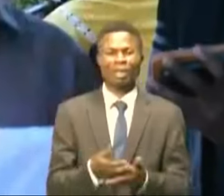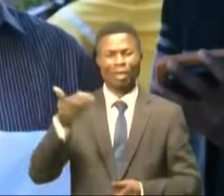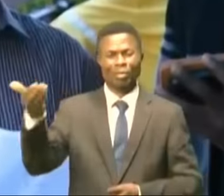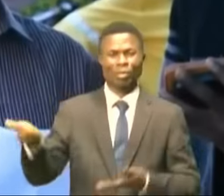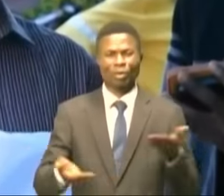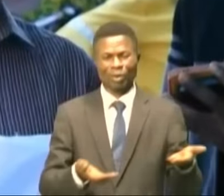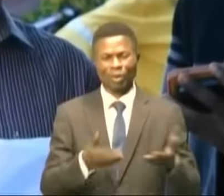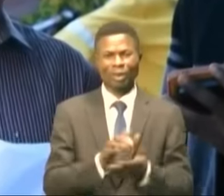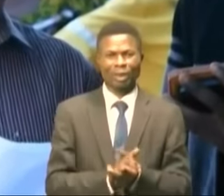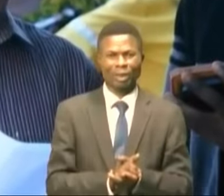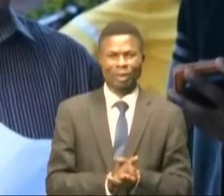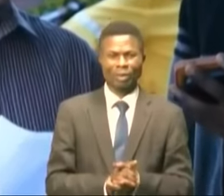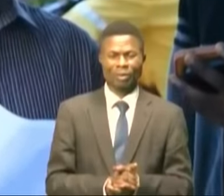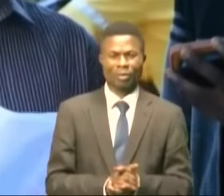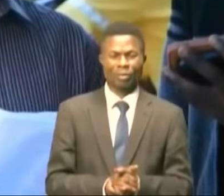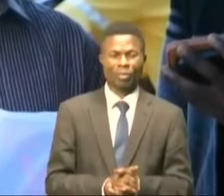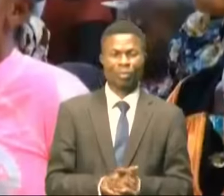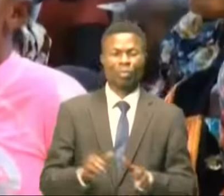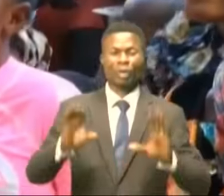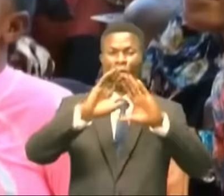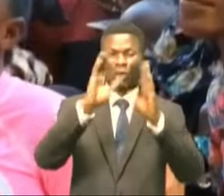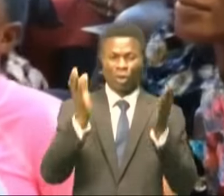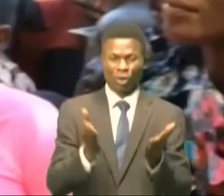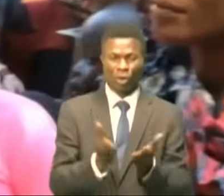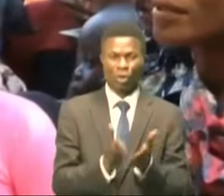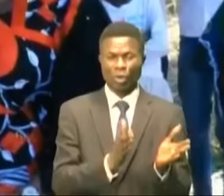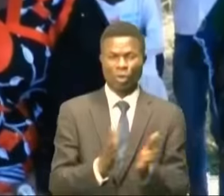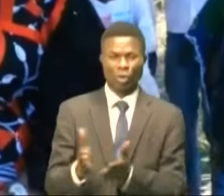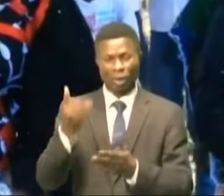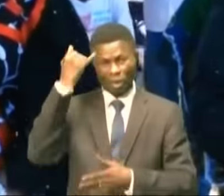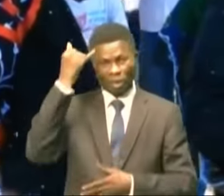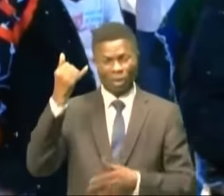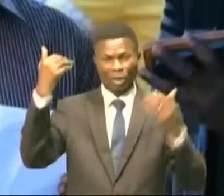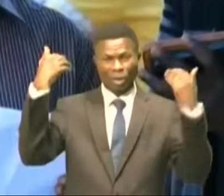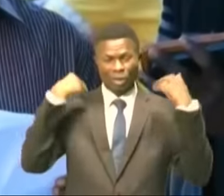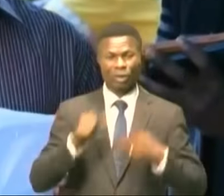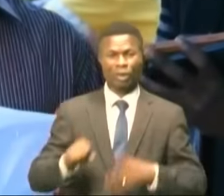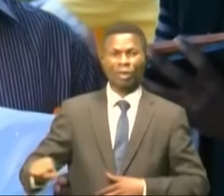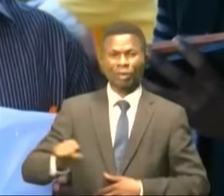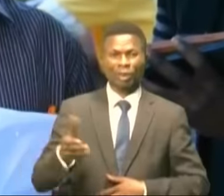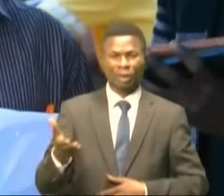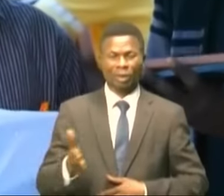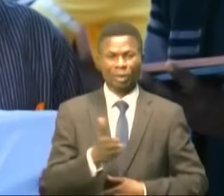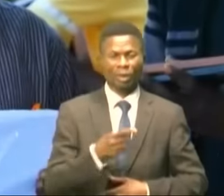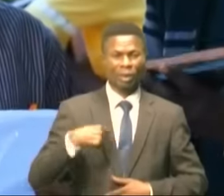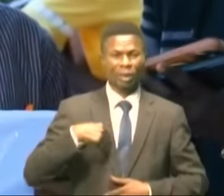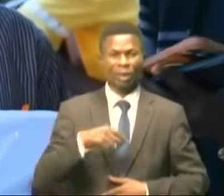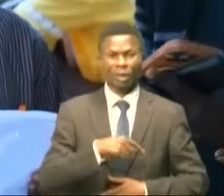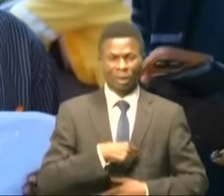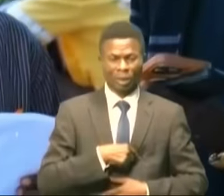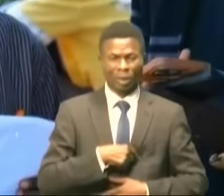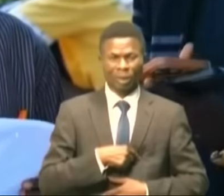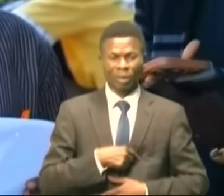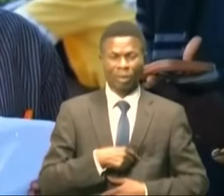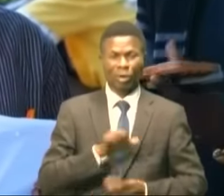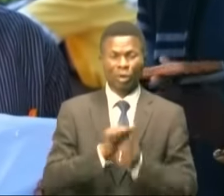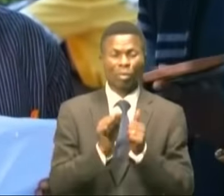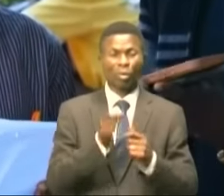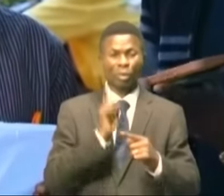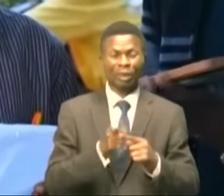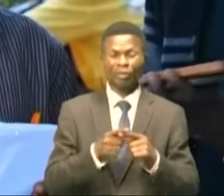Un mémorandum de cette communauté prévue a été lu à l'intention de la chef secteur. Nous avons une très grande